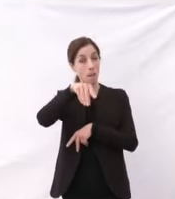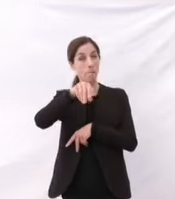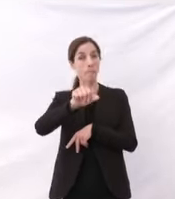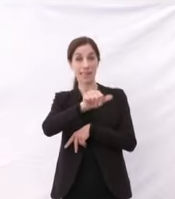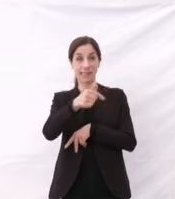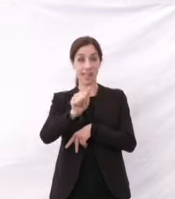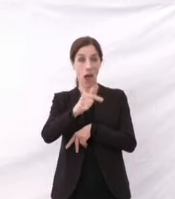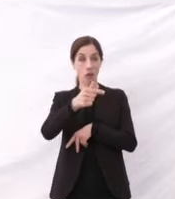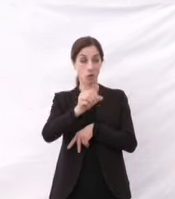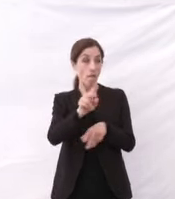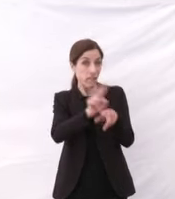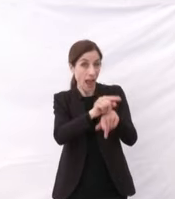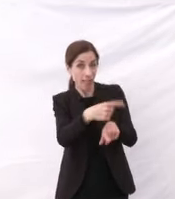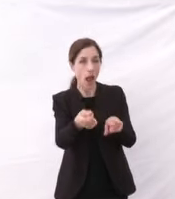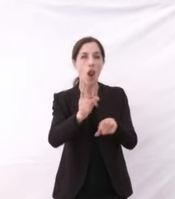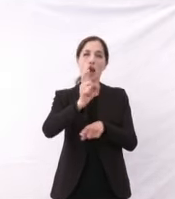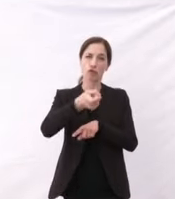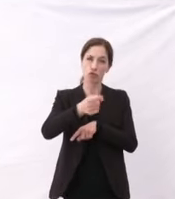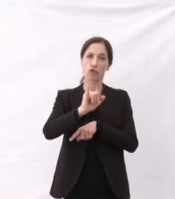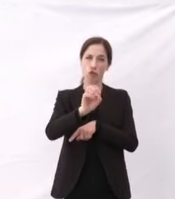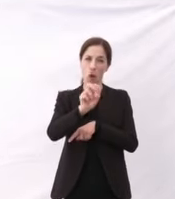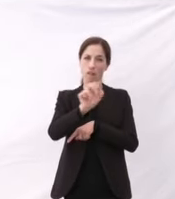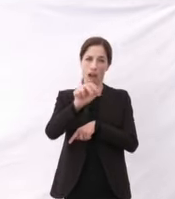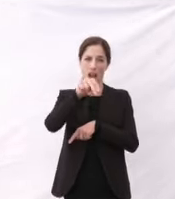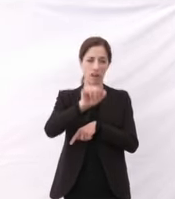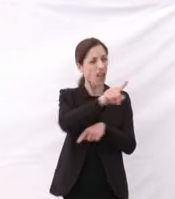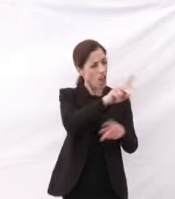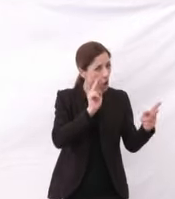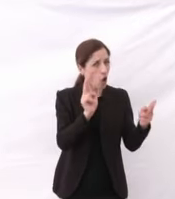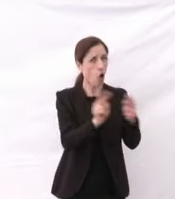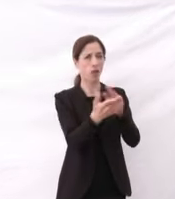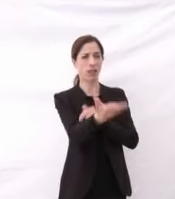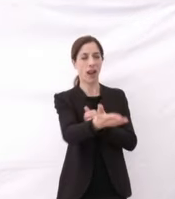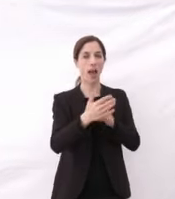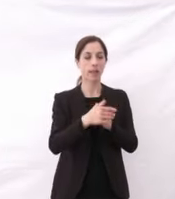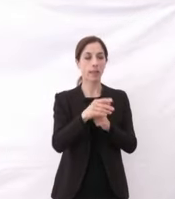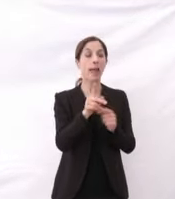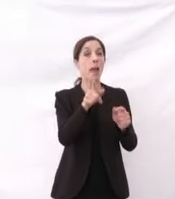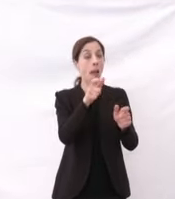Impastato, e così scoprirete chi era veramente Peppino.